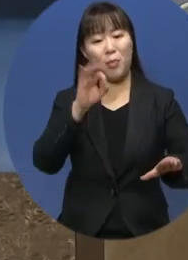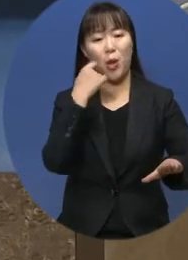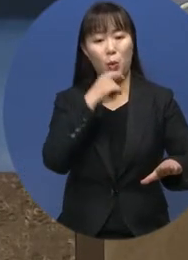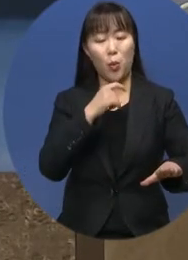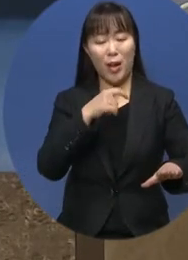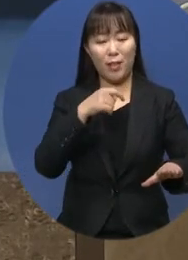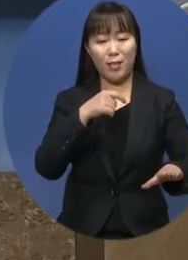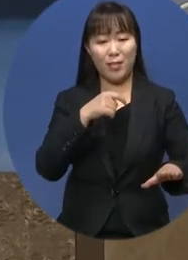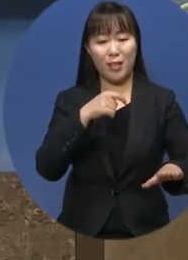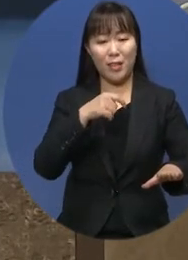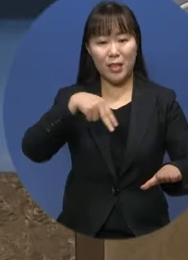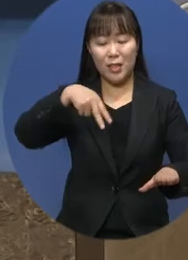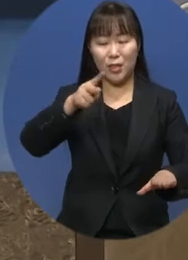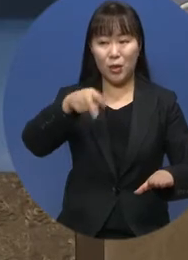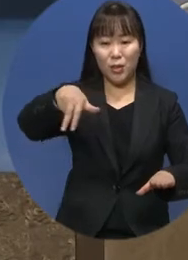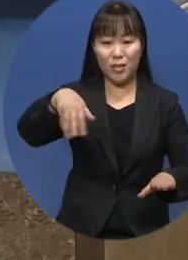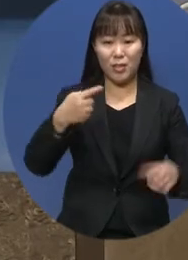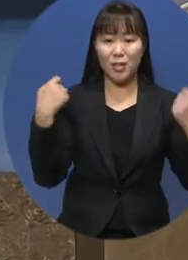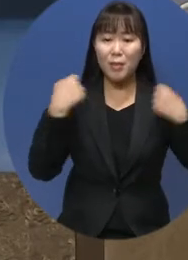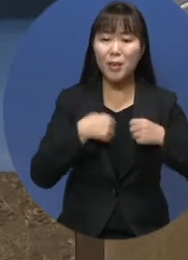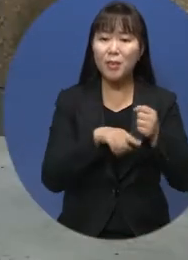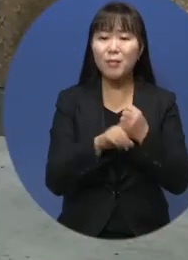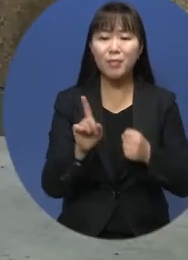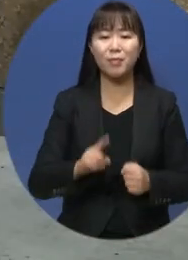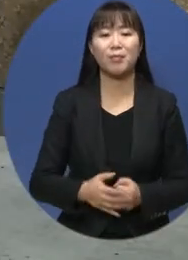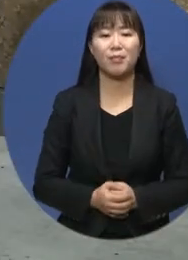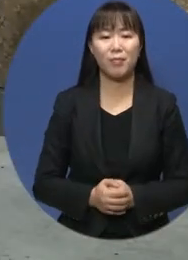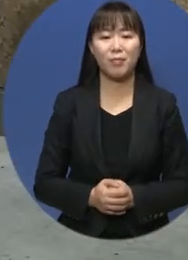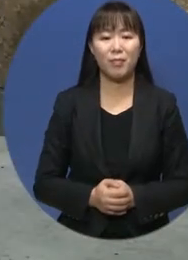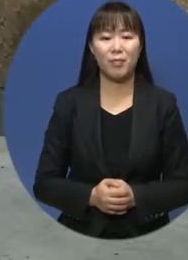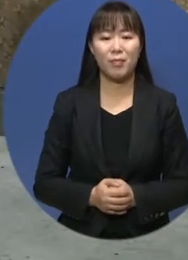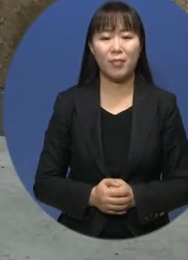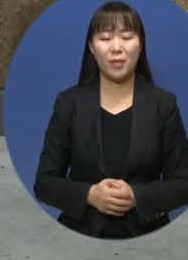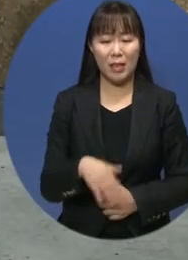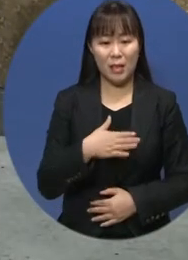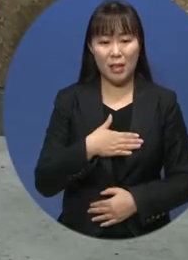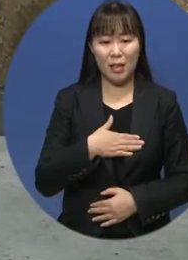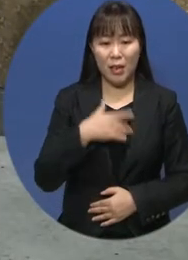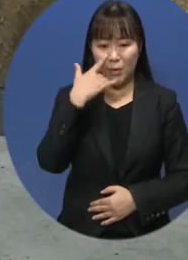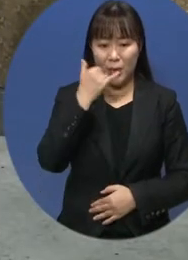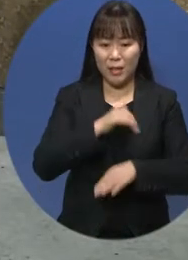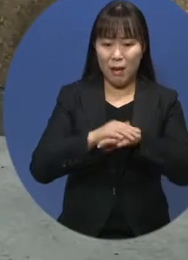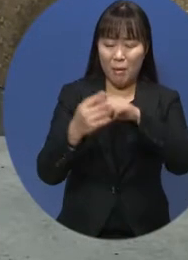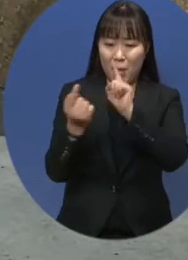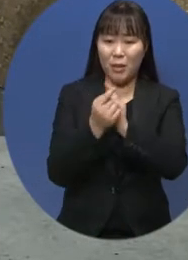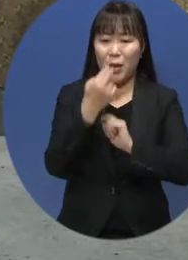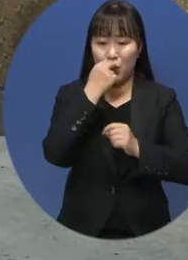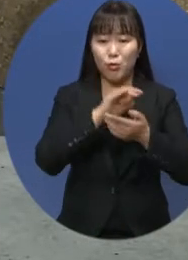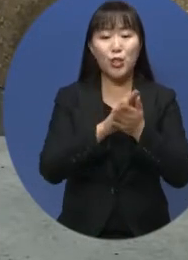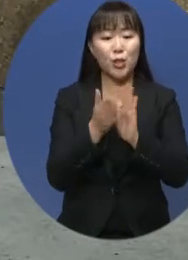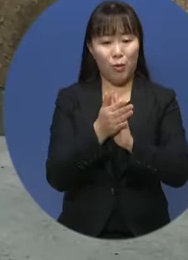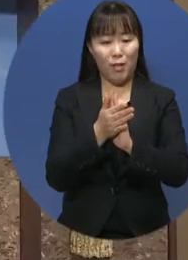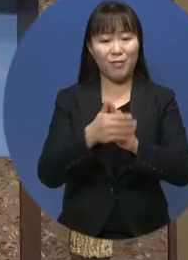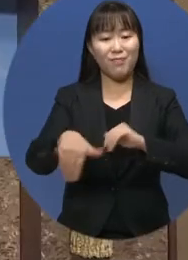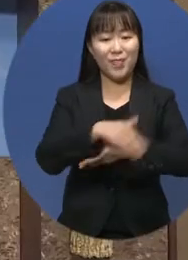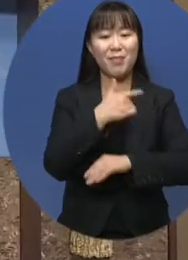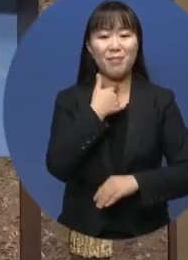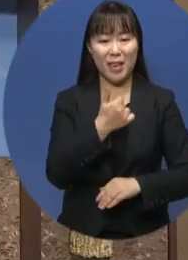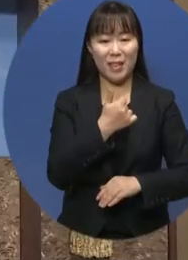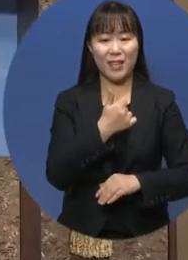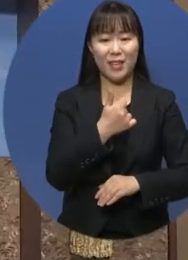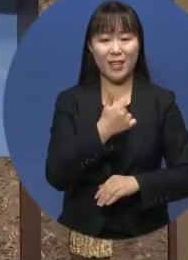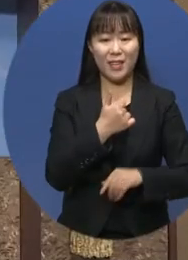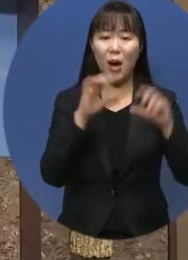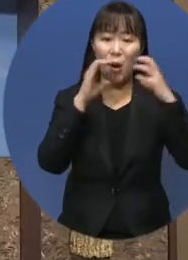나오셨고 거든요 또 몸 특별한 의미가 있으신가요 제가 우리 부모님을 잘 만나서 유치원을 다녔어요 4 근데